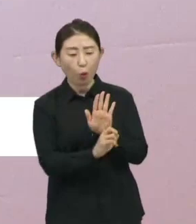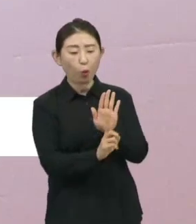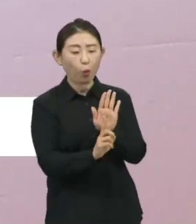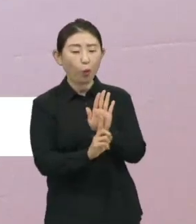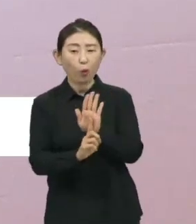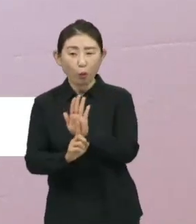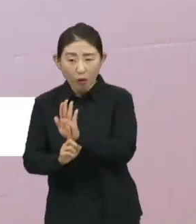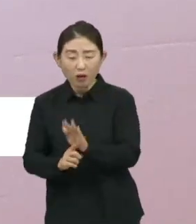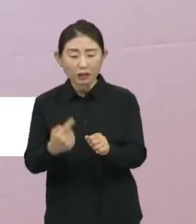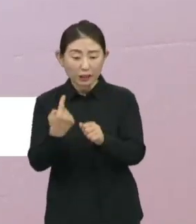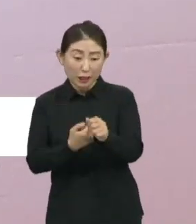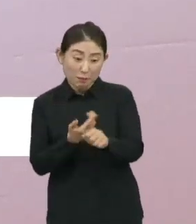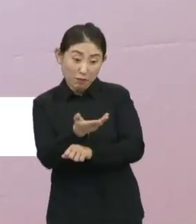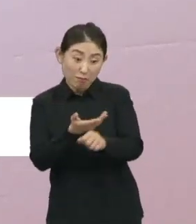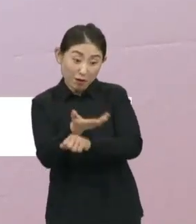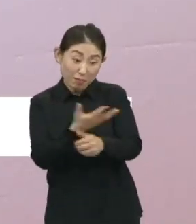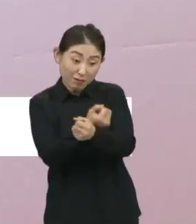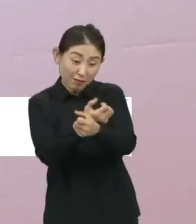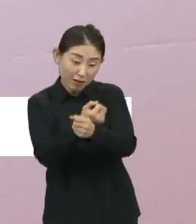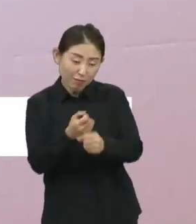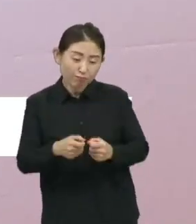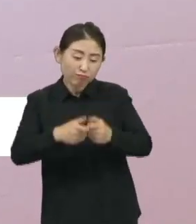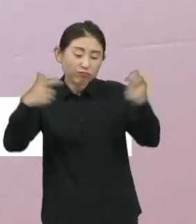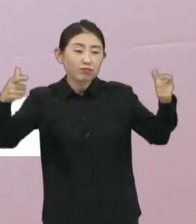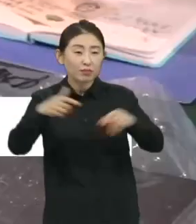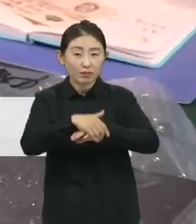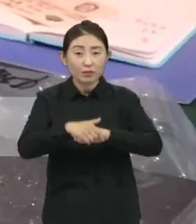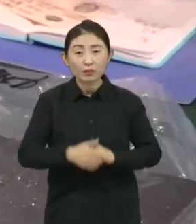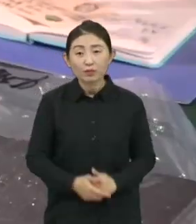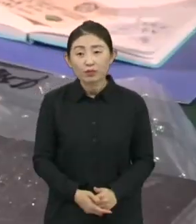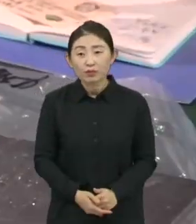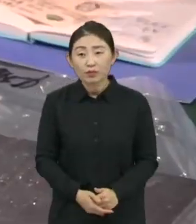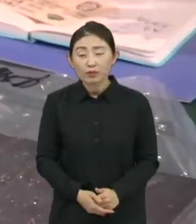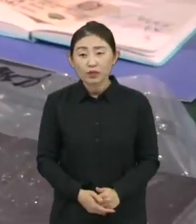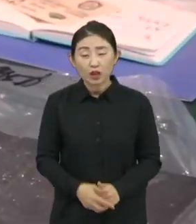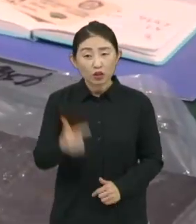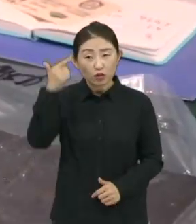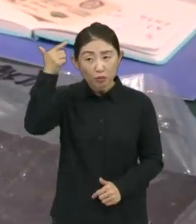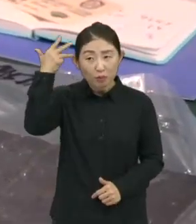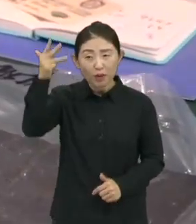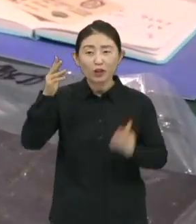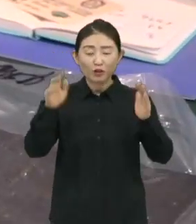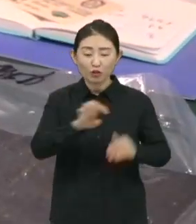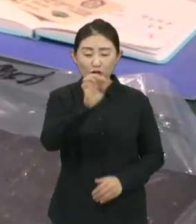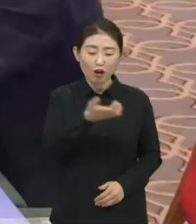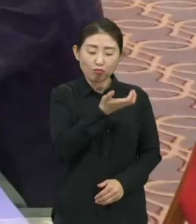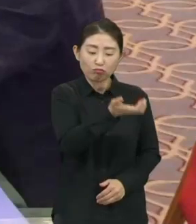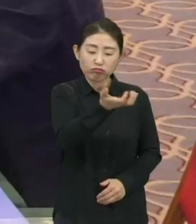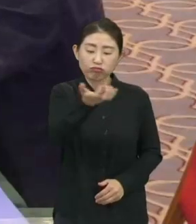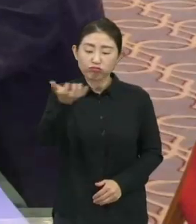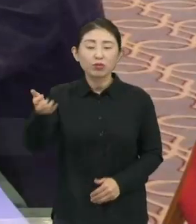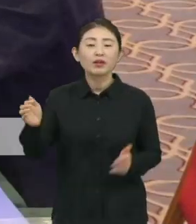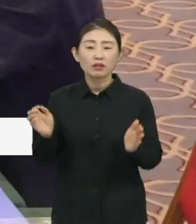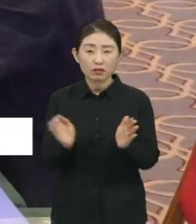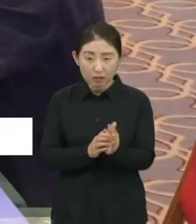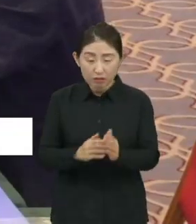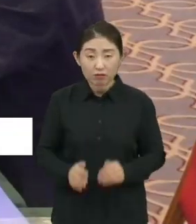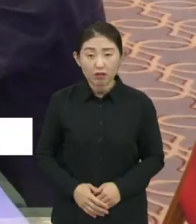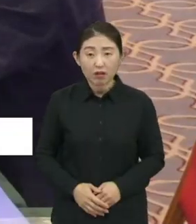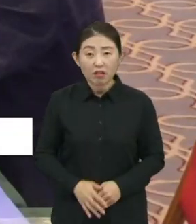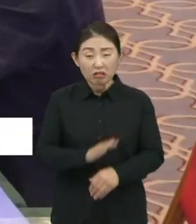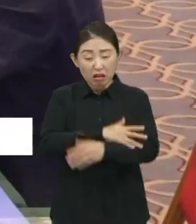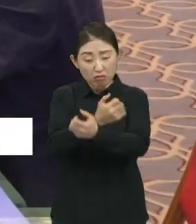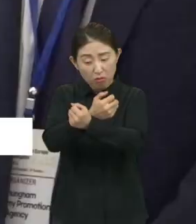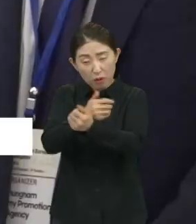홍보하고 판매를 좀 확대를 할 그런 계획으로. 6박 8일간의 유럽 순방을 마친 김 지사는 이번 성과를